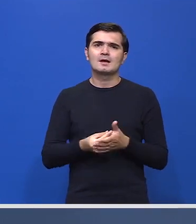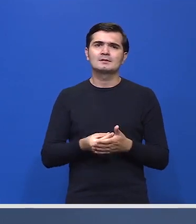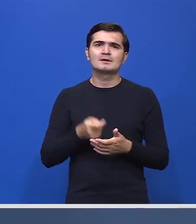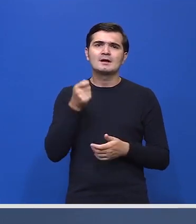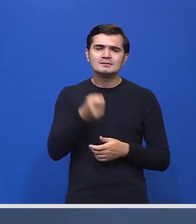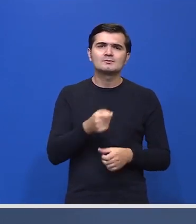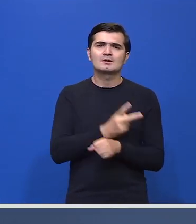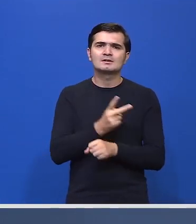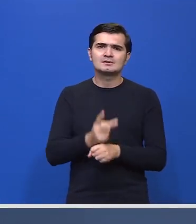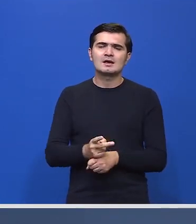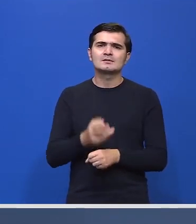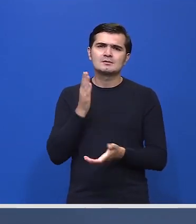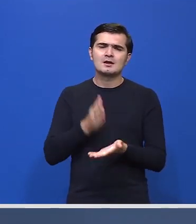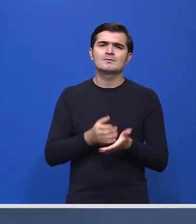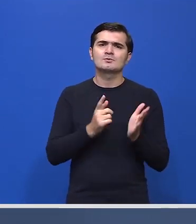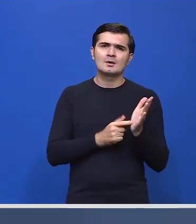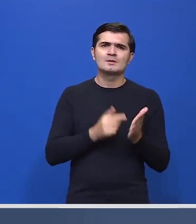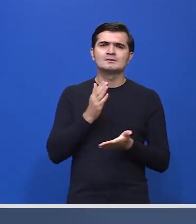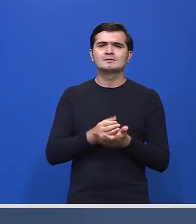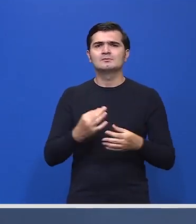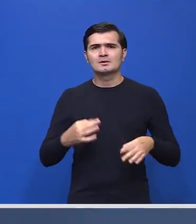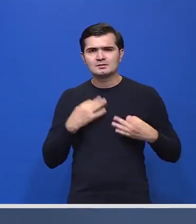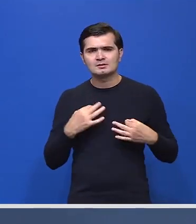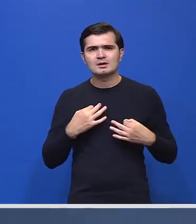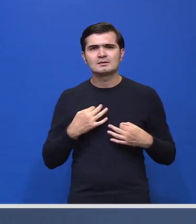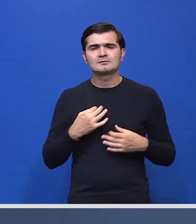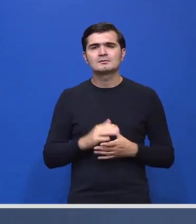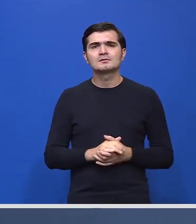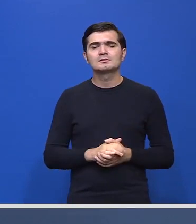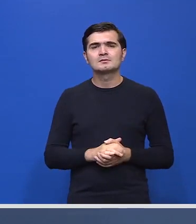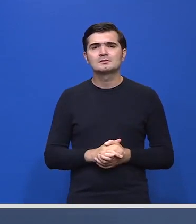dreptul la pensie, dreptul la sănătate, dreptul este garantat. Numai că